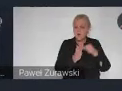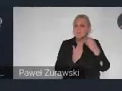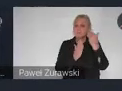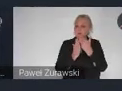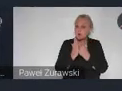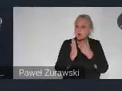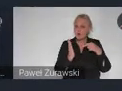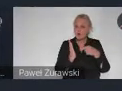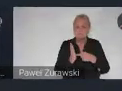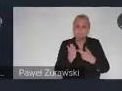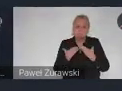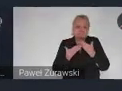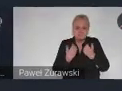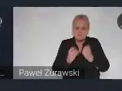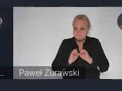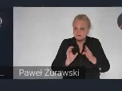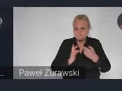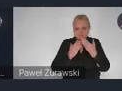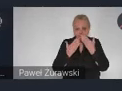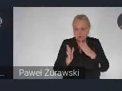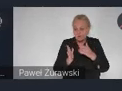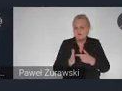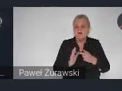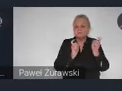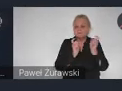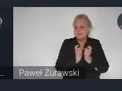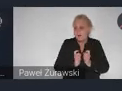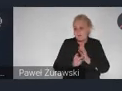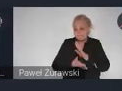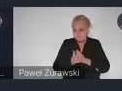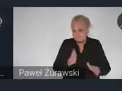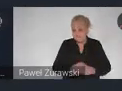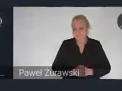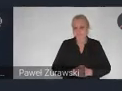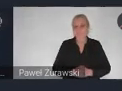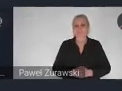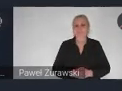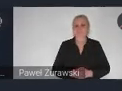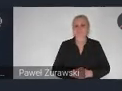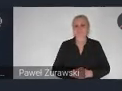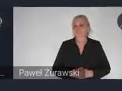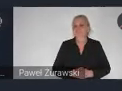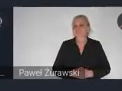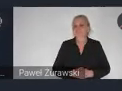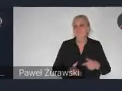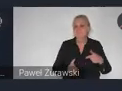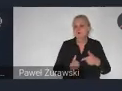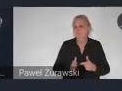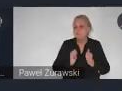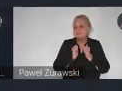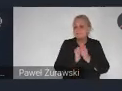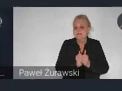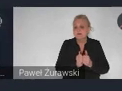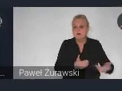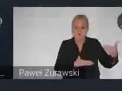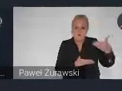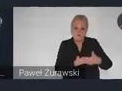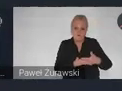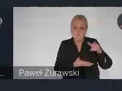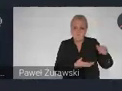tutaj nie jego określa nie wskazuje żadnych wskaźników jest to rola oferenta